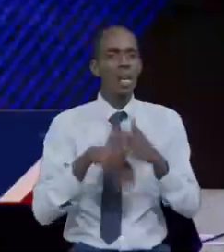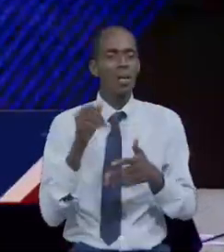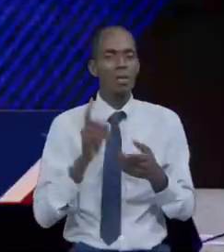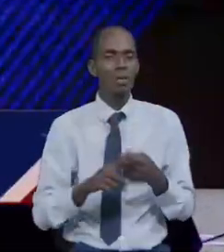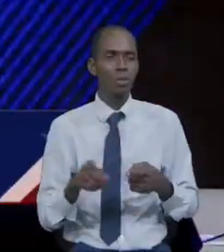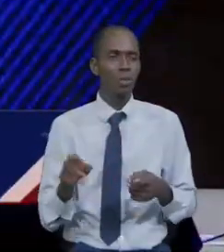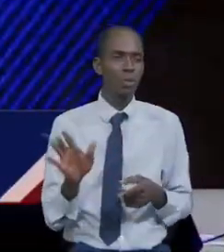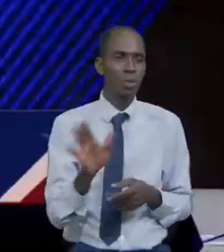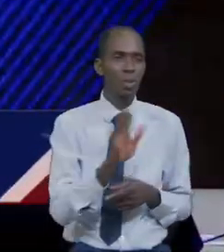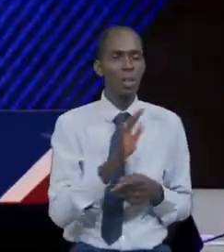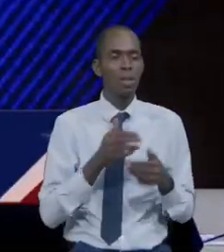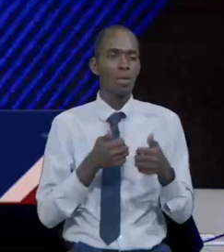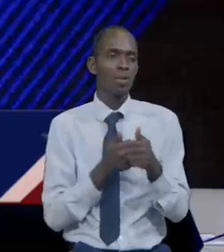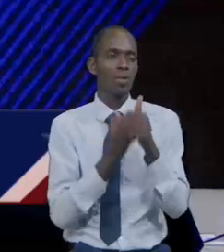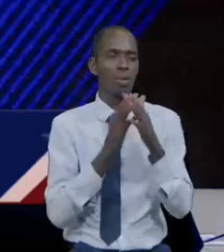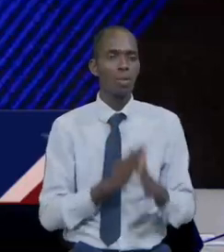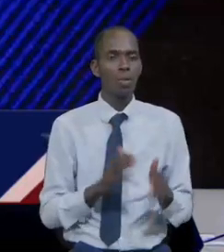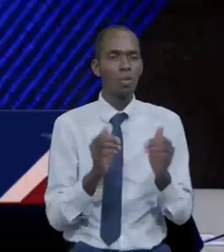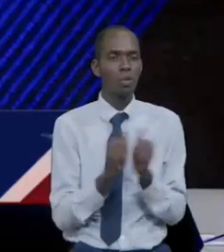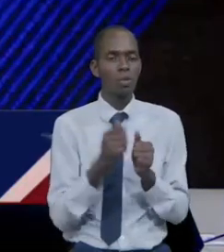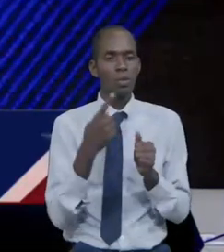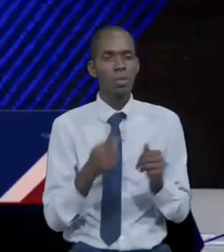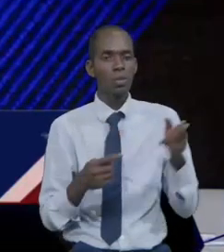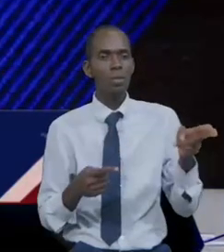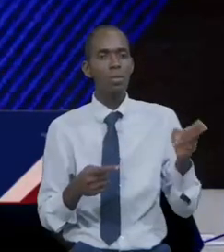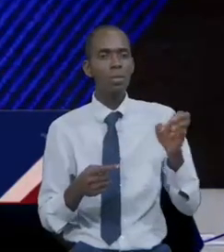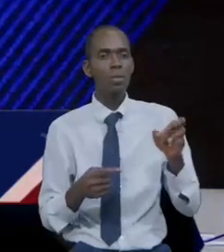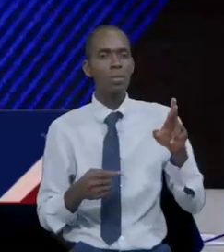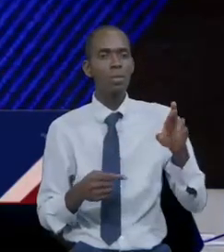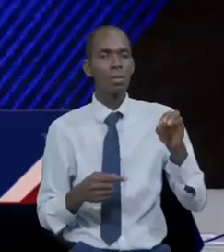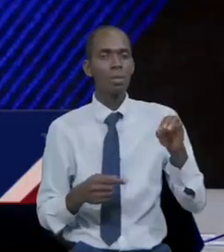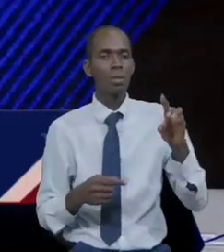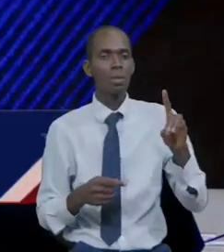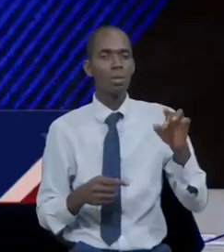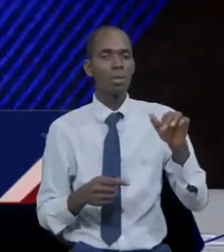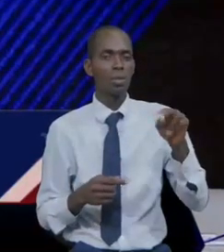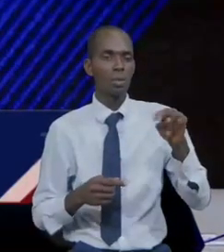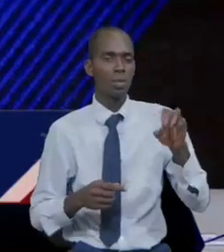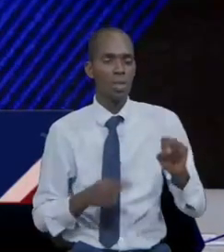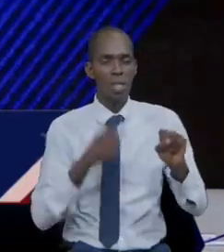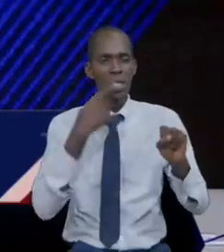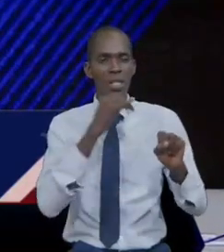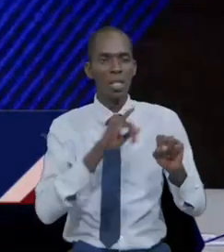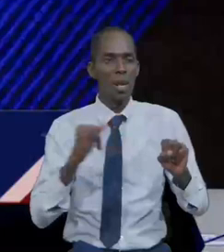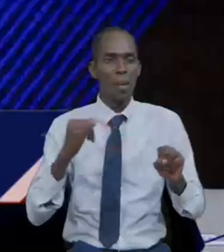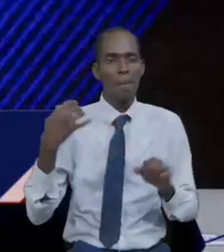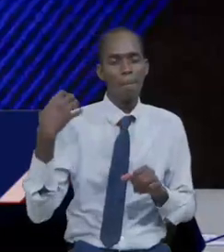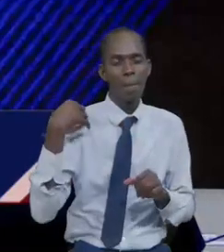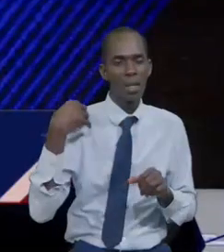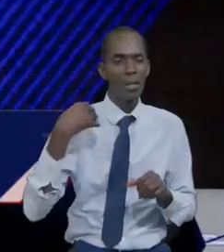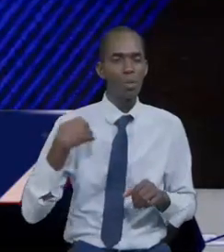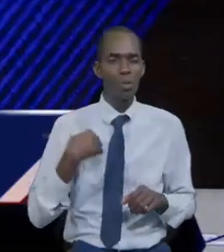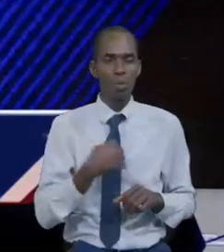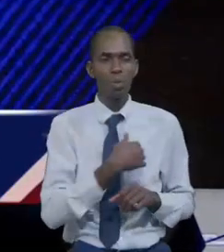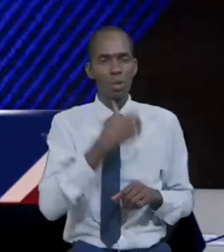Ils envoyèrent auprès de lui leurs disciples avec les Hérodiens qui dirent, « Maître, nous savons